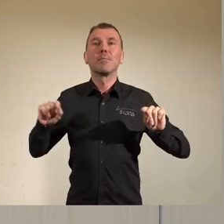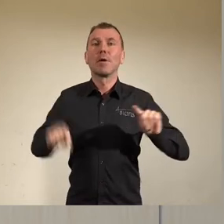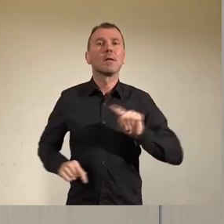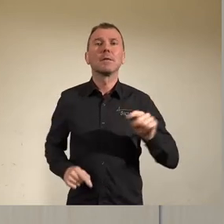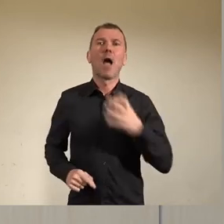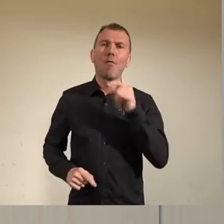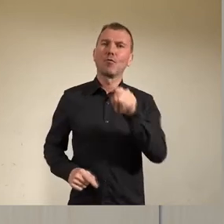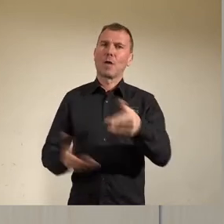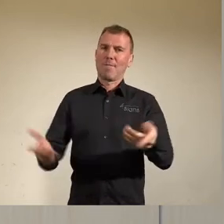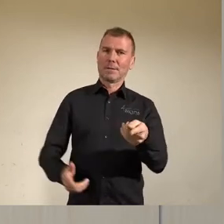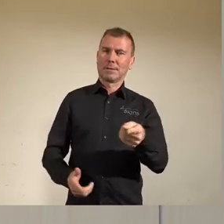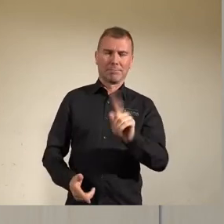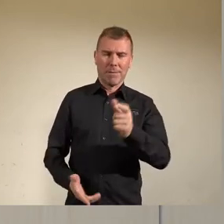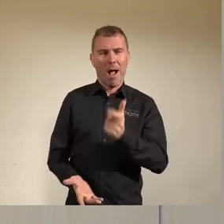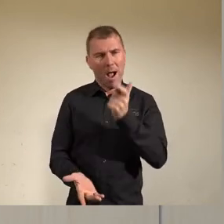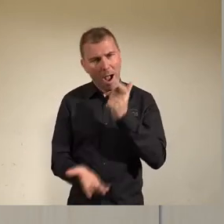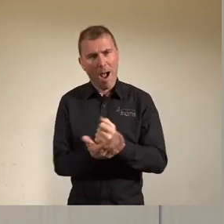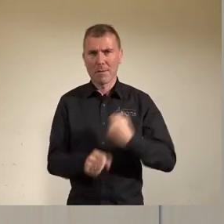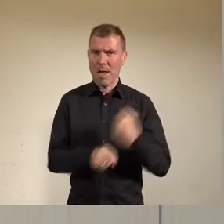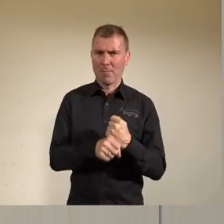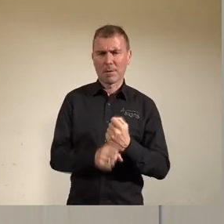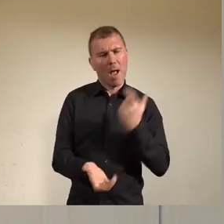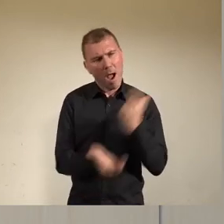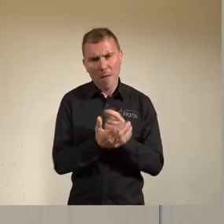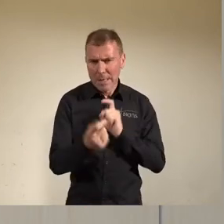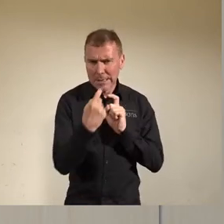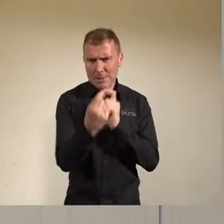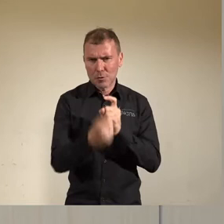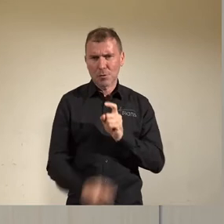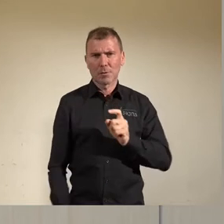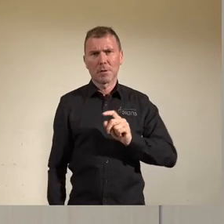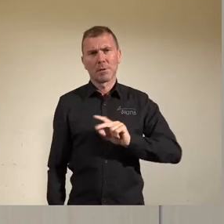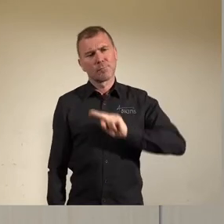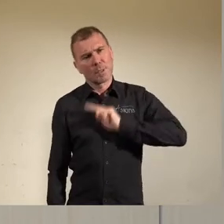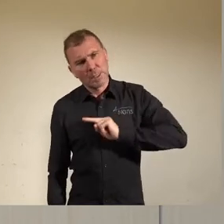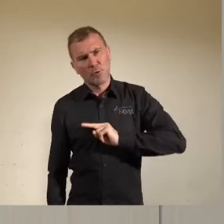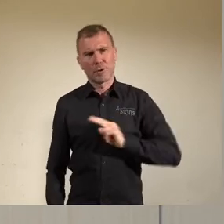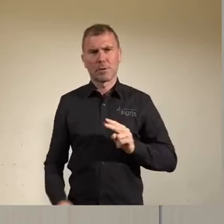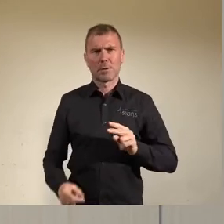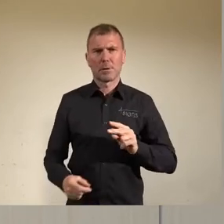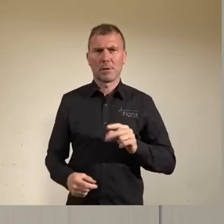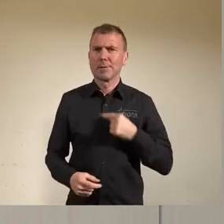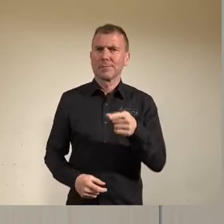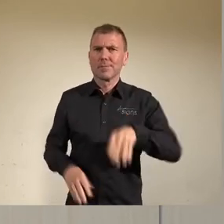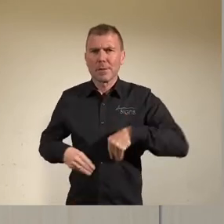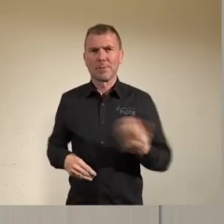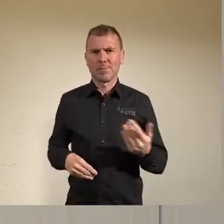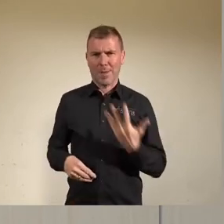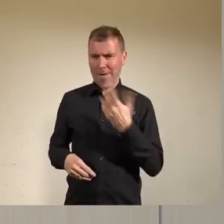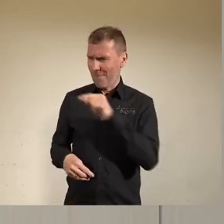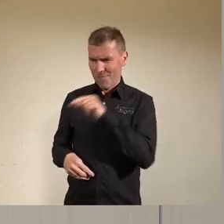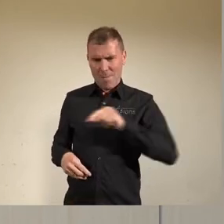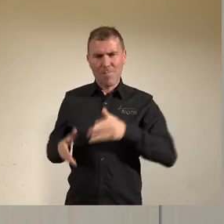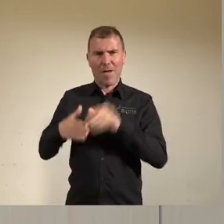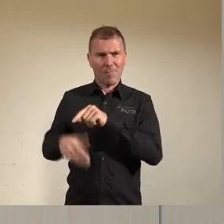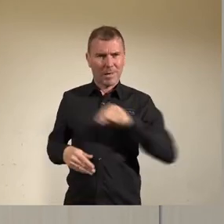Arbeit, Auseinandersetzung, miteinander reden, Geduldsprobe und manchmal Zumutung. Bei allen Differenzen, die die 5 Fraktionen am